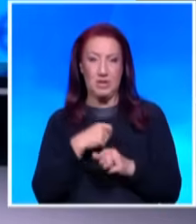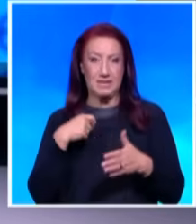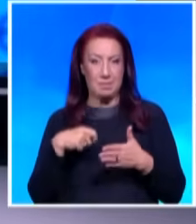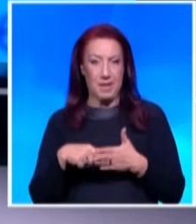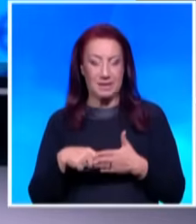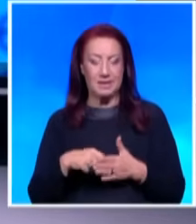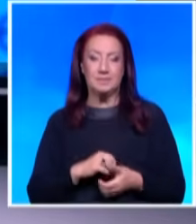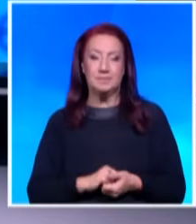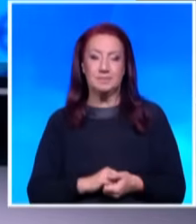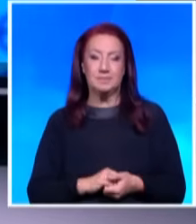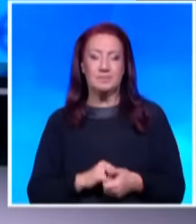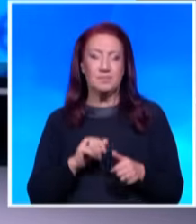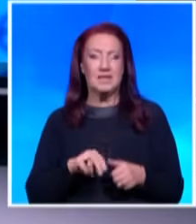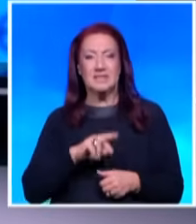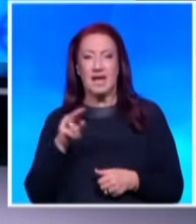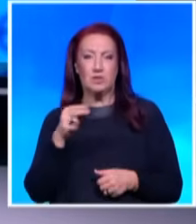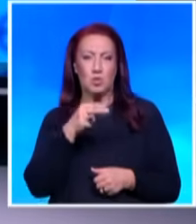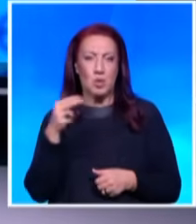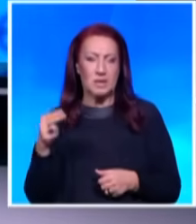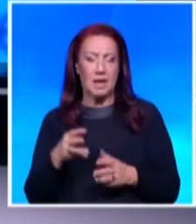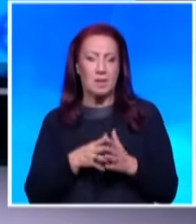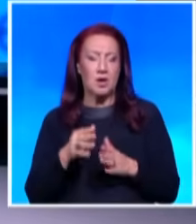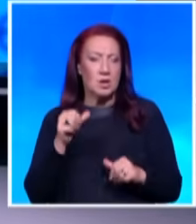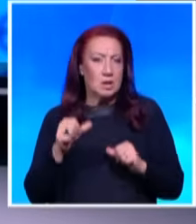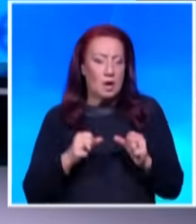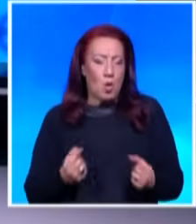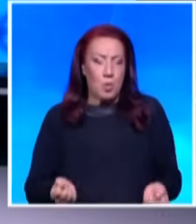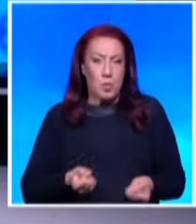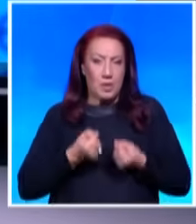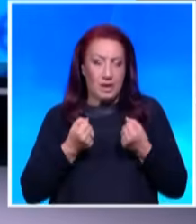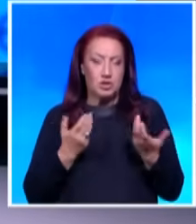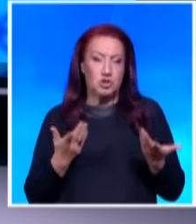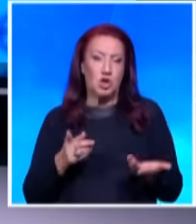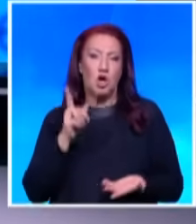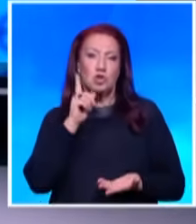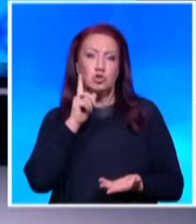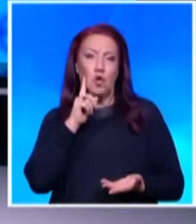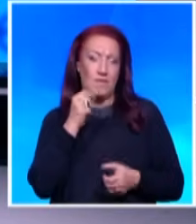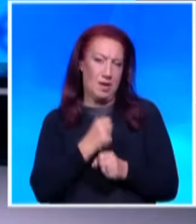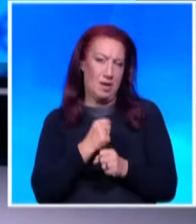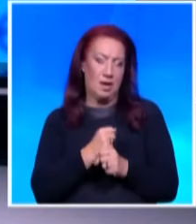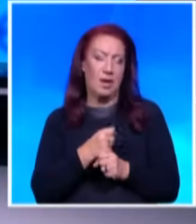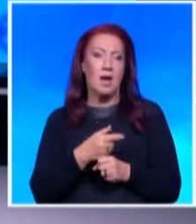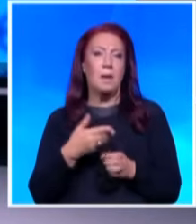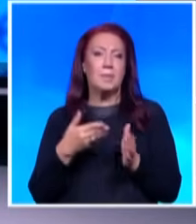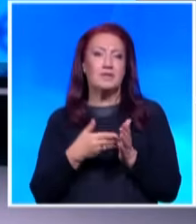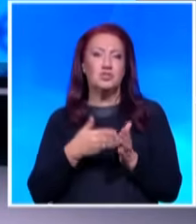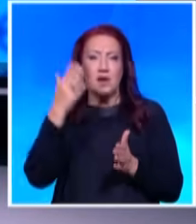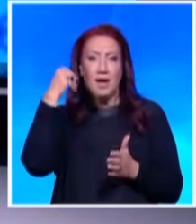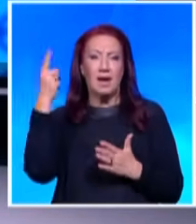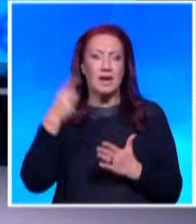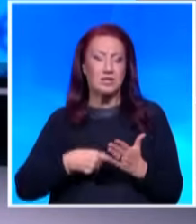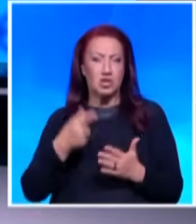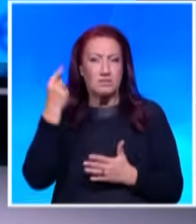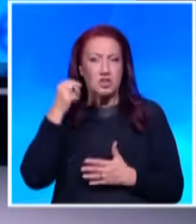Сега към тема предизвикала напрежение у много хора. Човешка грешка е причина за съобщението за опасност, което беше изпратено до хиляди българи